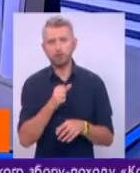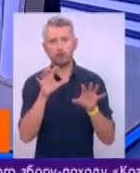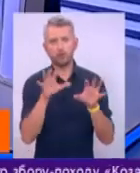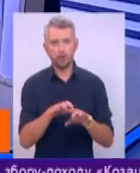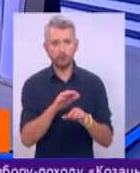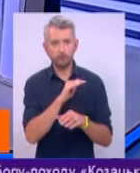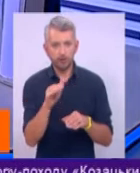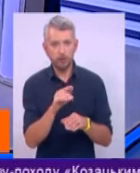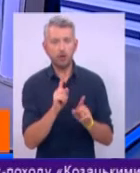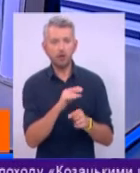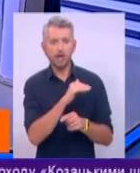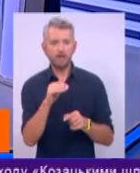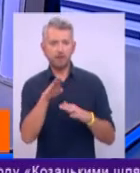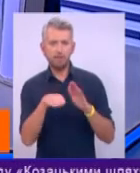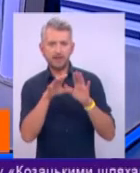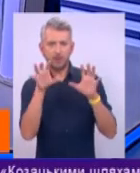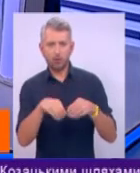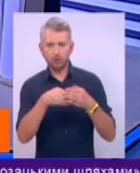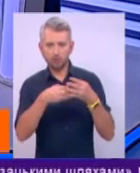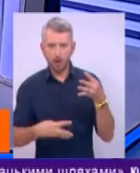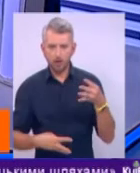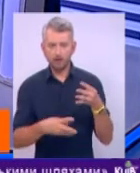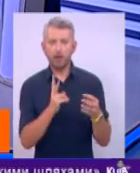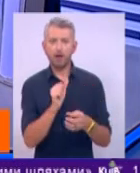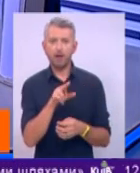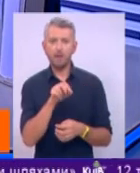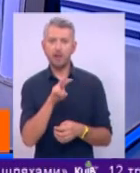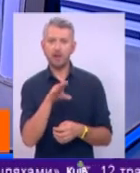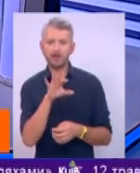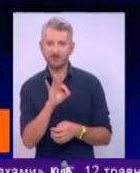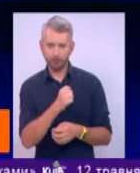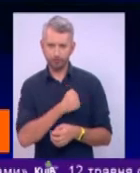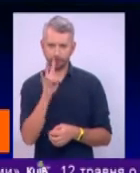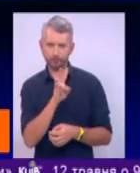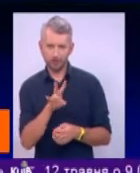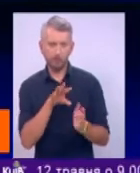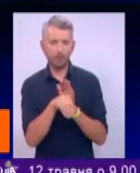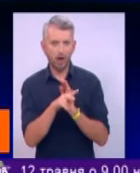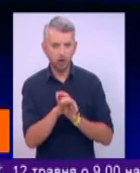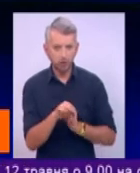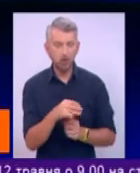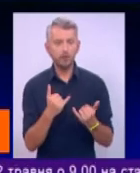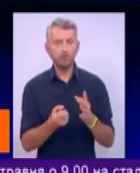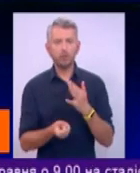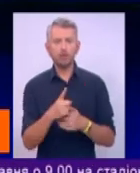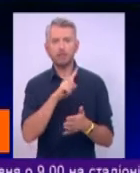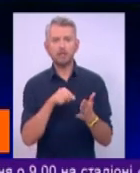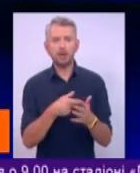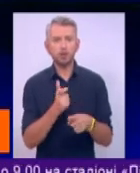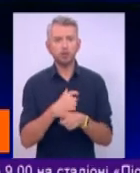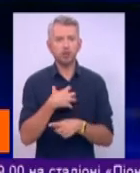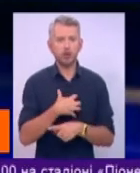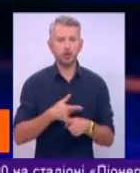законодавчому, але, по крайній мірі, на рівні підзаконних актів капеланство впроваджено. Але, звісно, що зараз повстає питання дуже важливе –